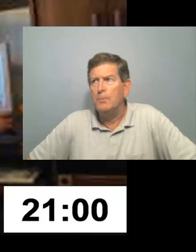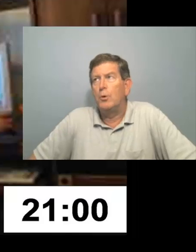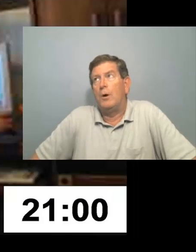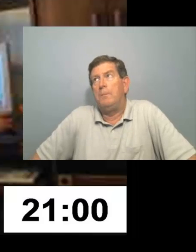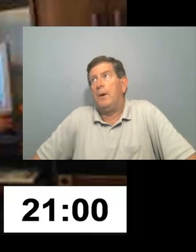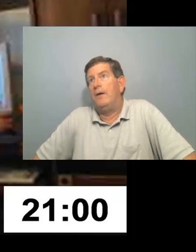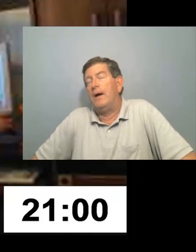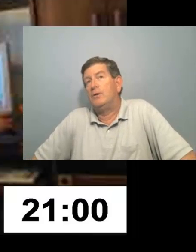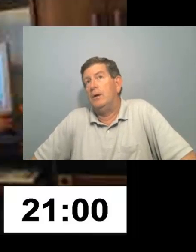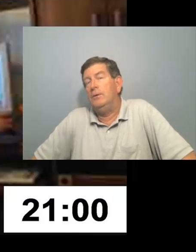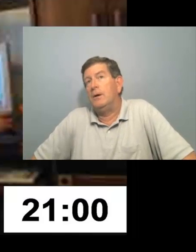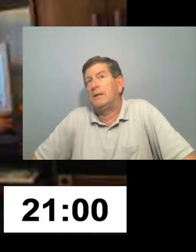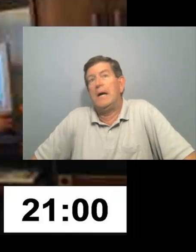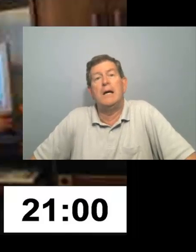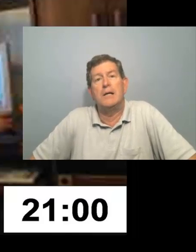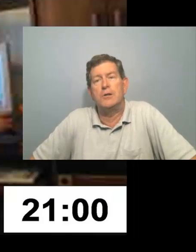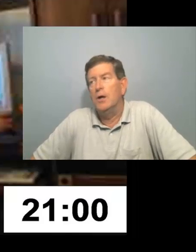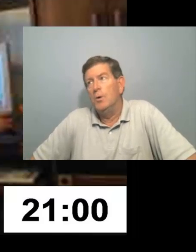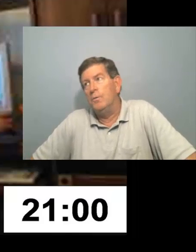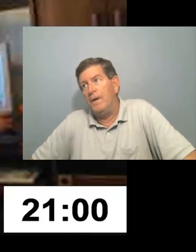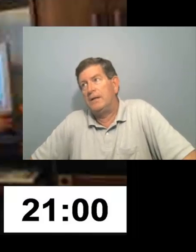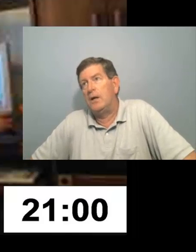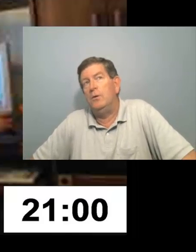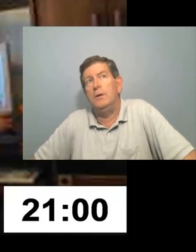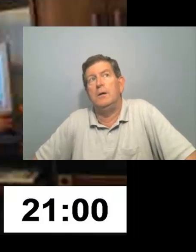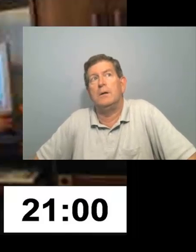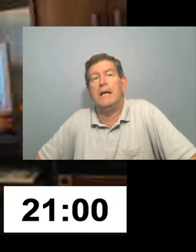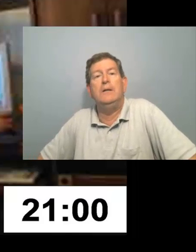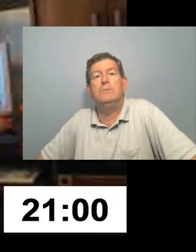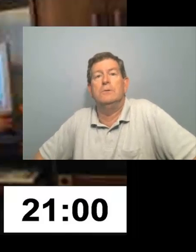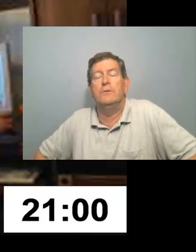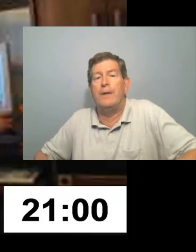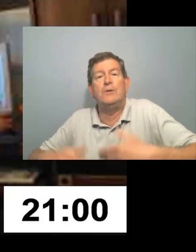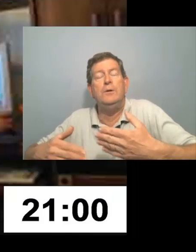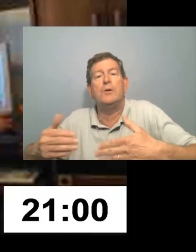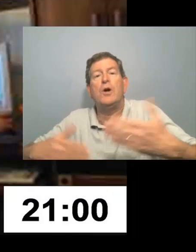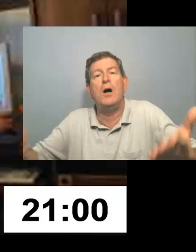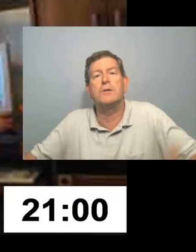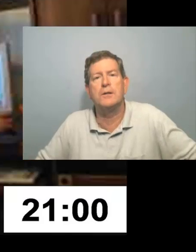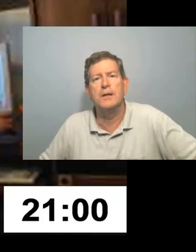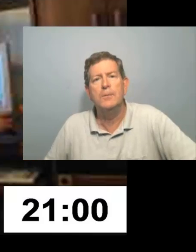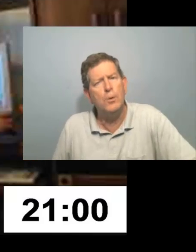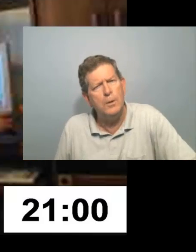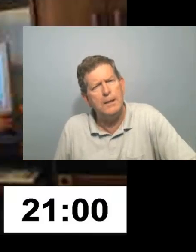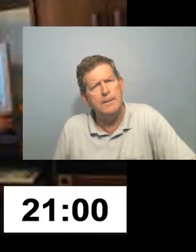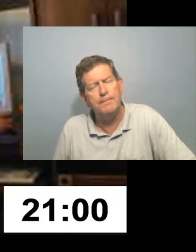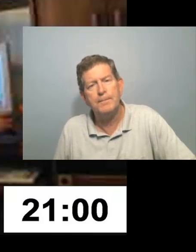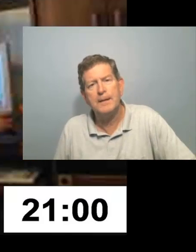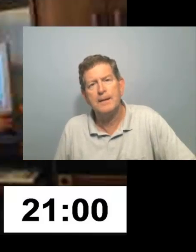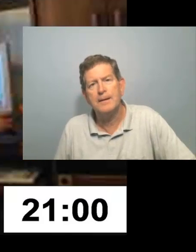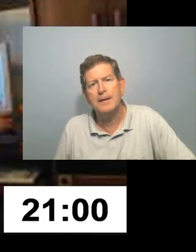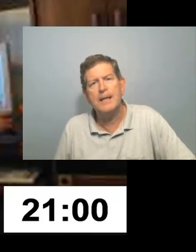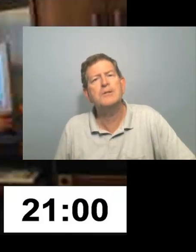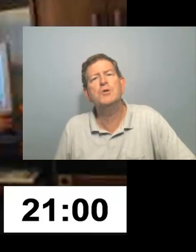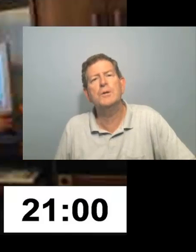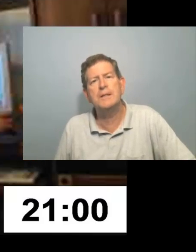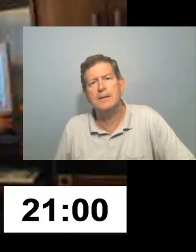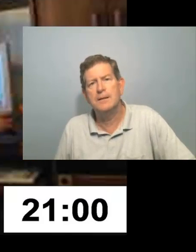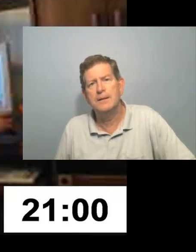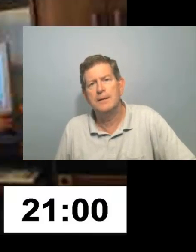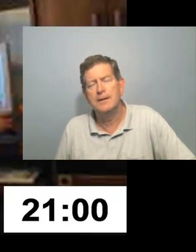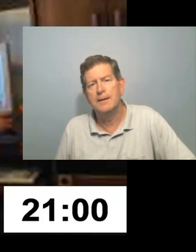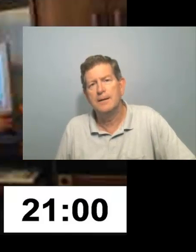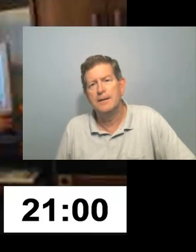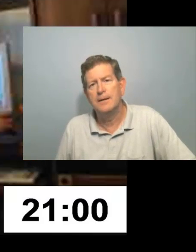21h? Pourquoi pas à 21h15 ou 21h et 21h30? Pourquoi? Qu'est-ce que John